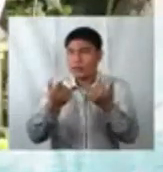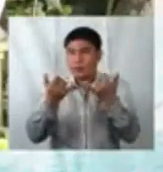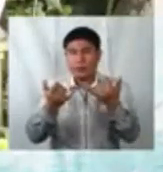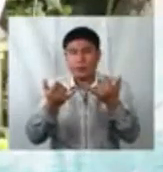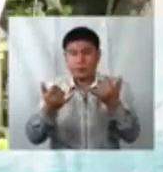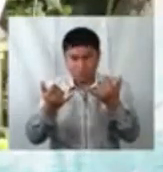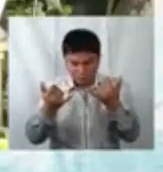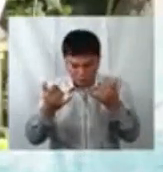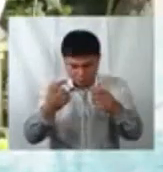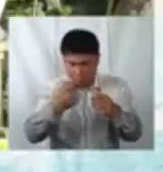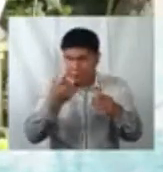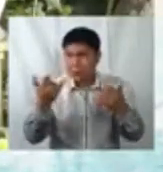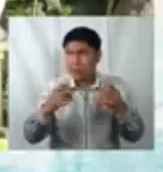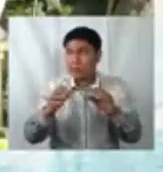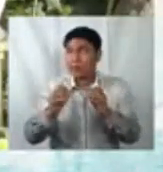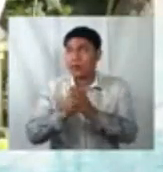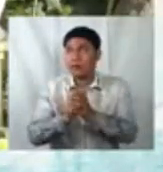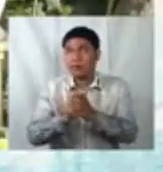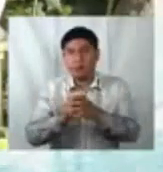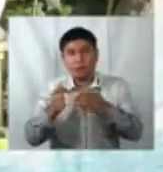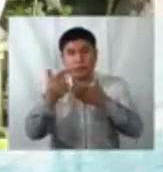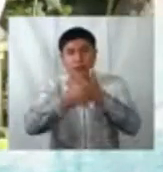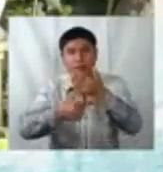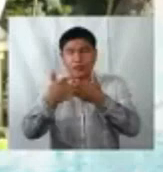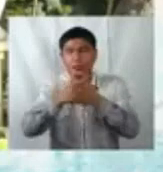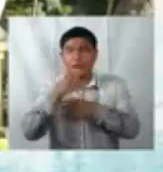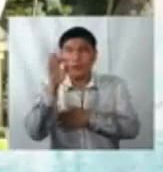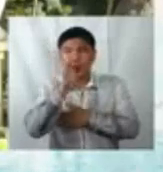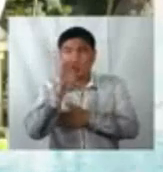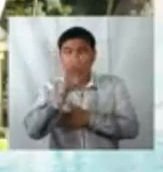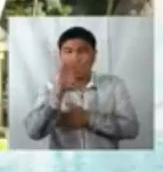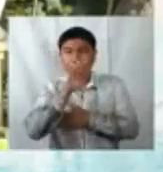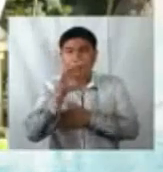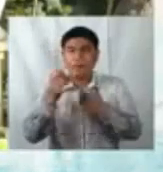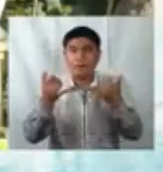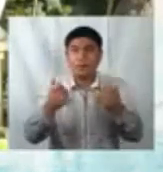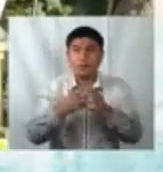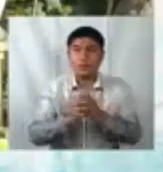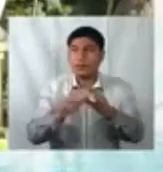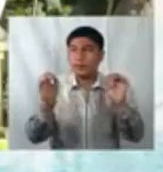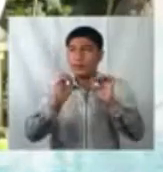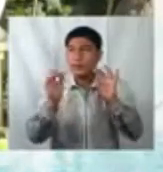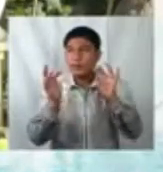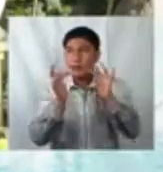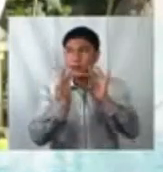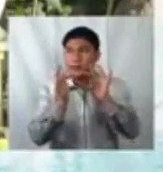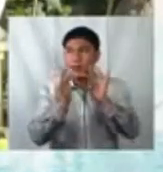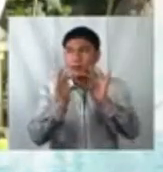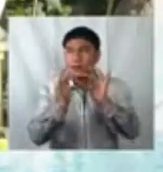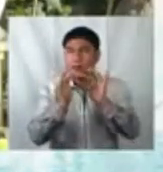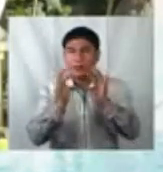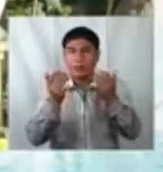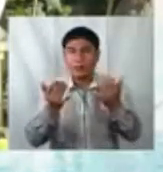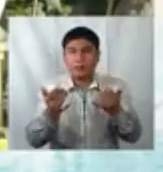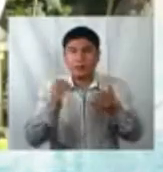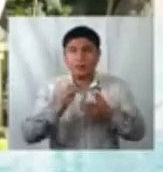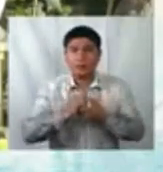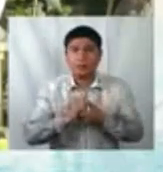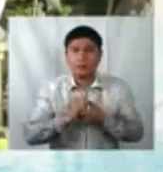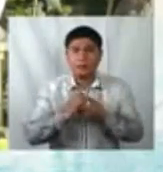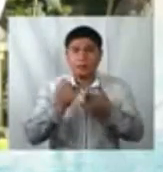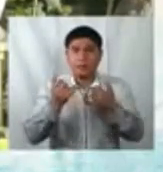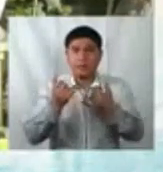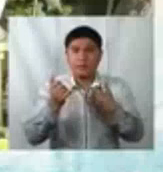palang nasa Google na Filipino version, wala ho sa internet, eh baka mamayang gabi ho o